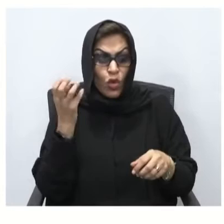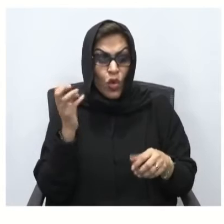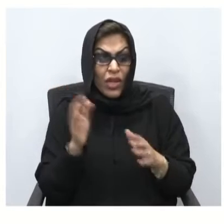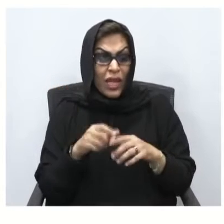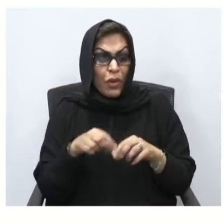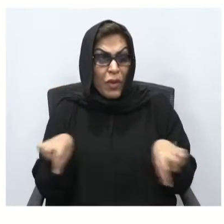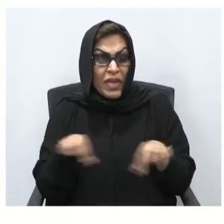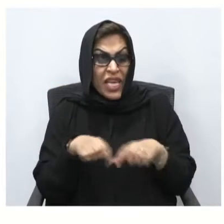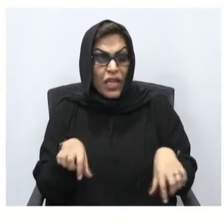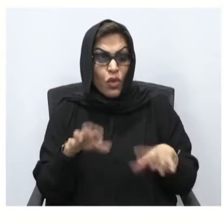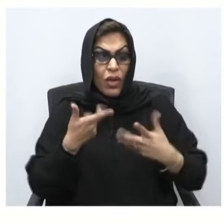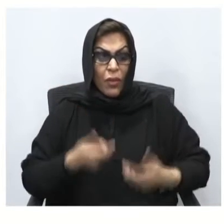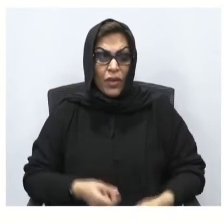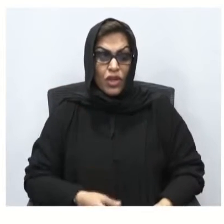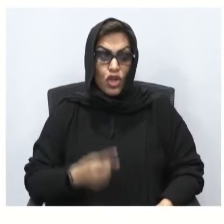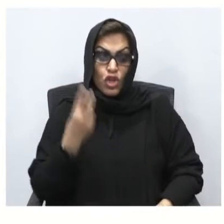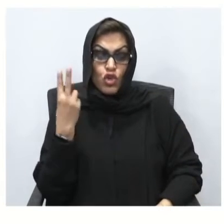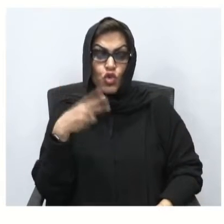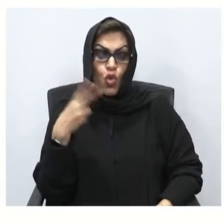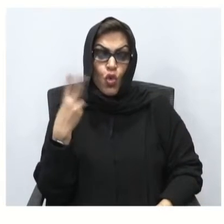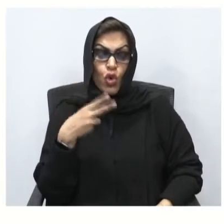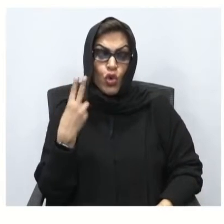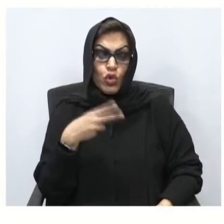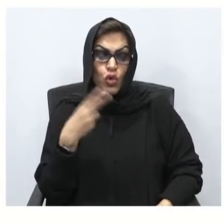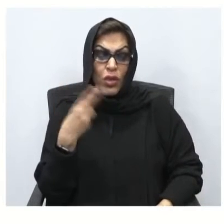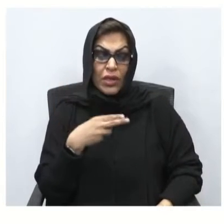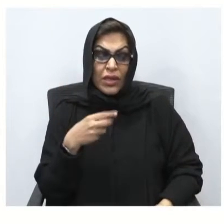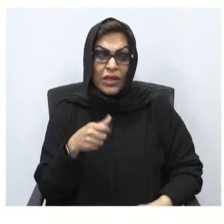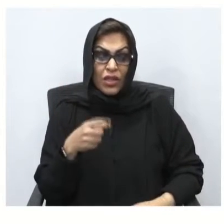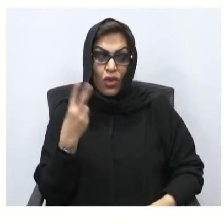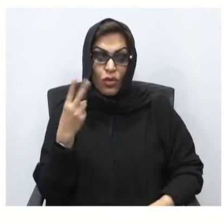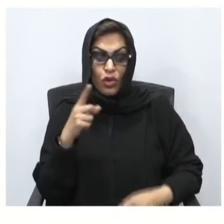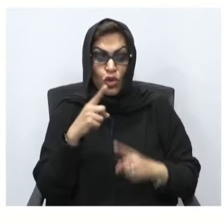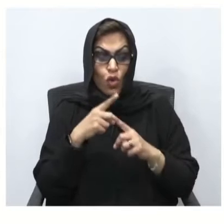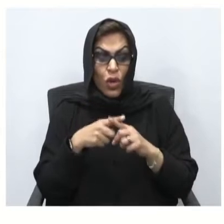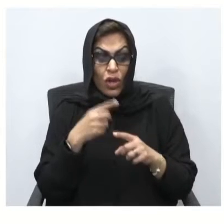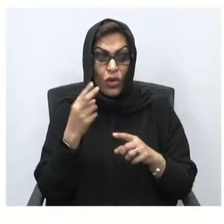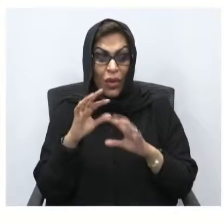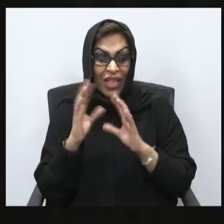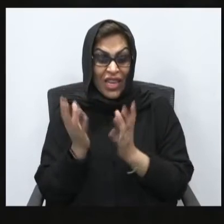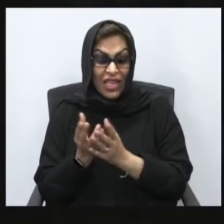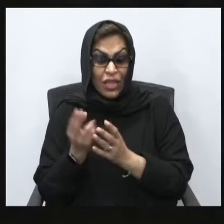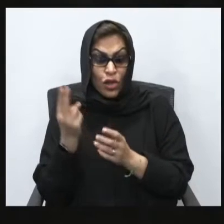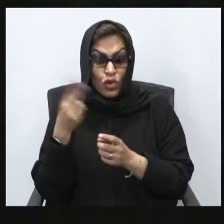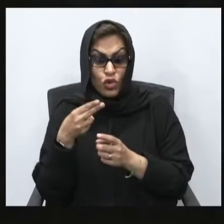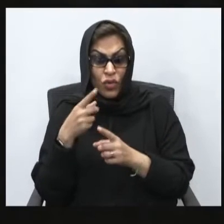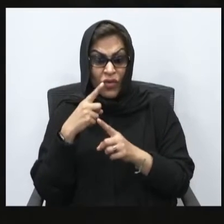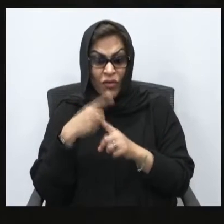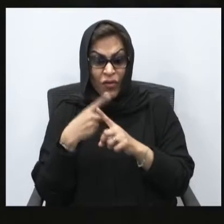مجموع الكرات كم 20 مساحه السطح راح اضرب العدد الكامل هذا